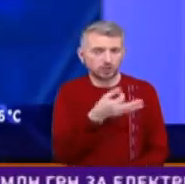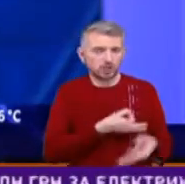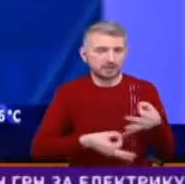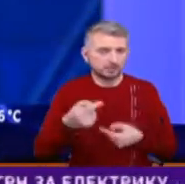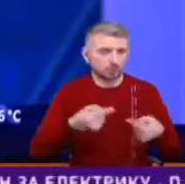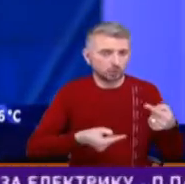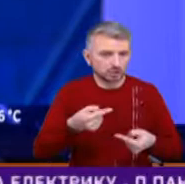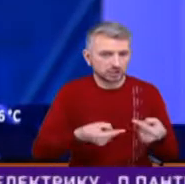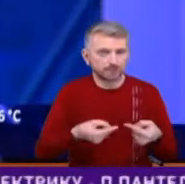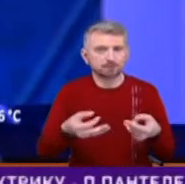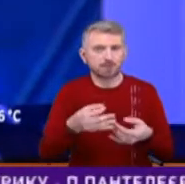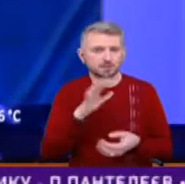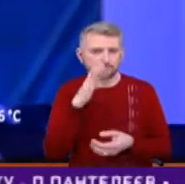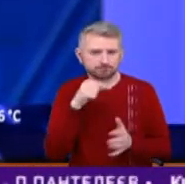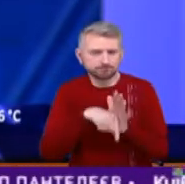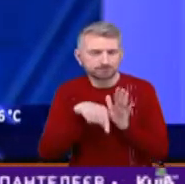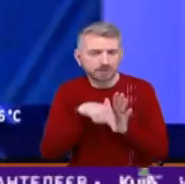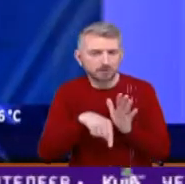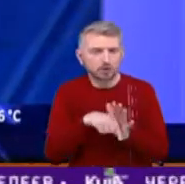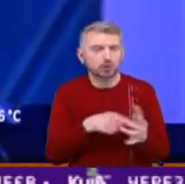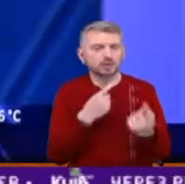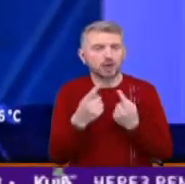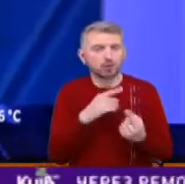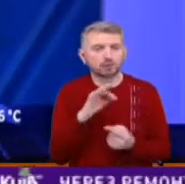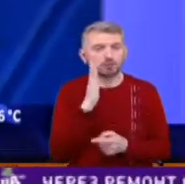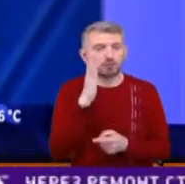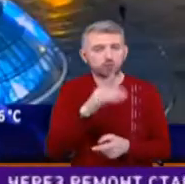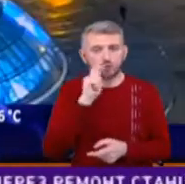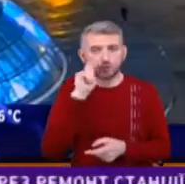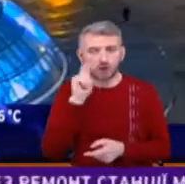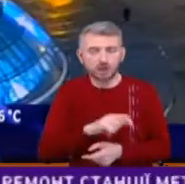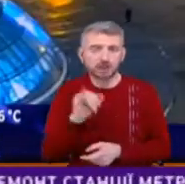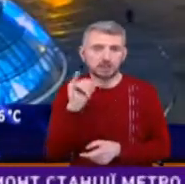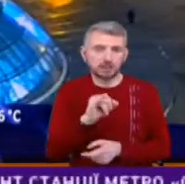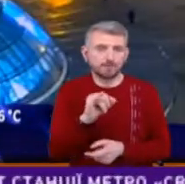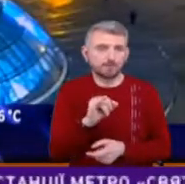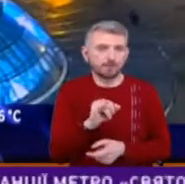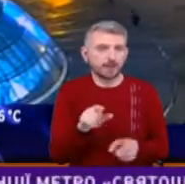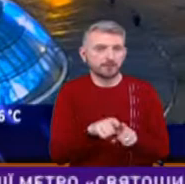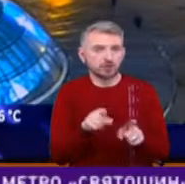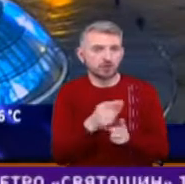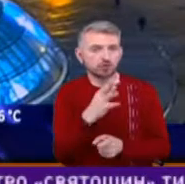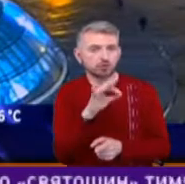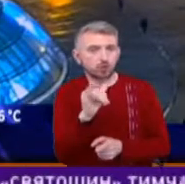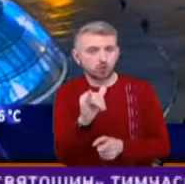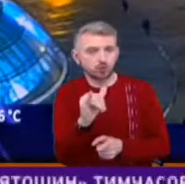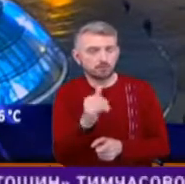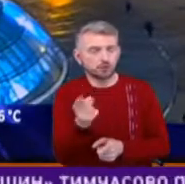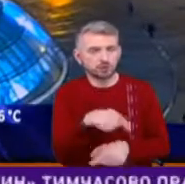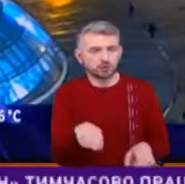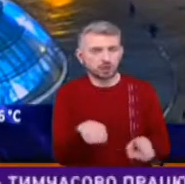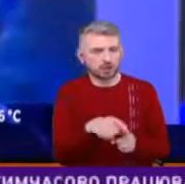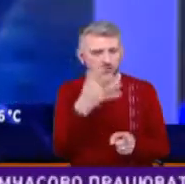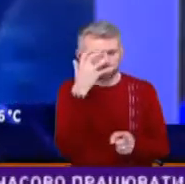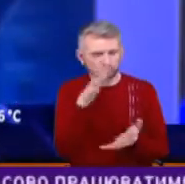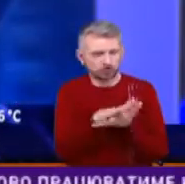і предметної якоїсь діалогу з приводу майбутнього України і все ж таки шоу, причому таке